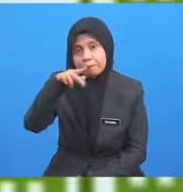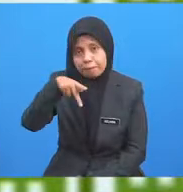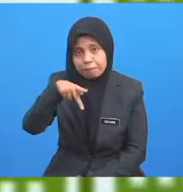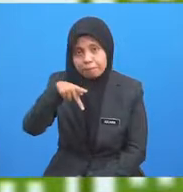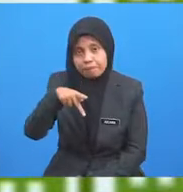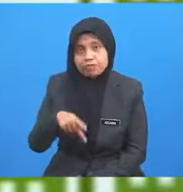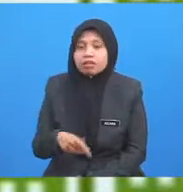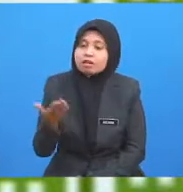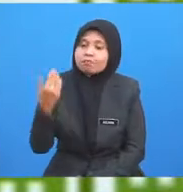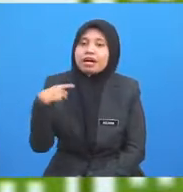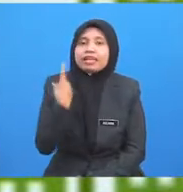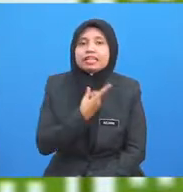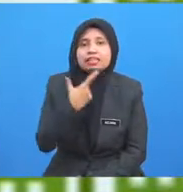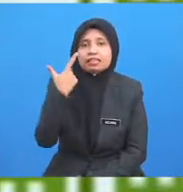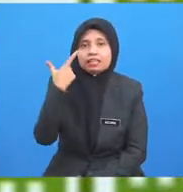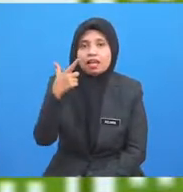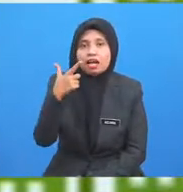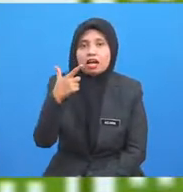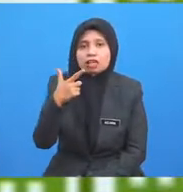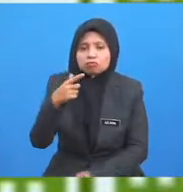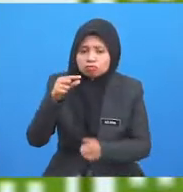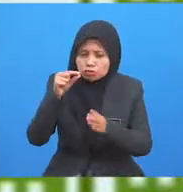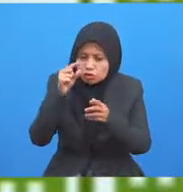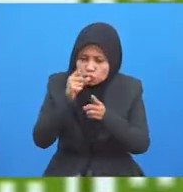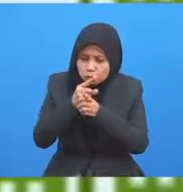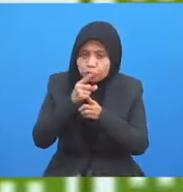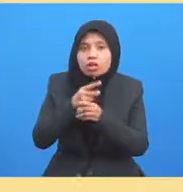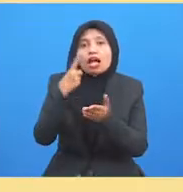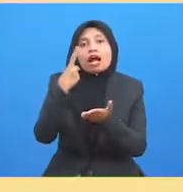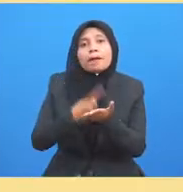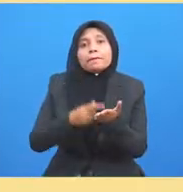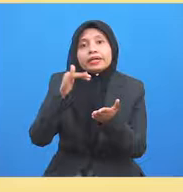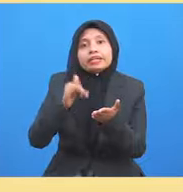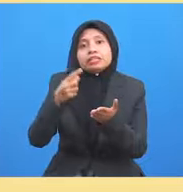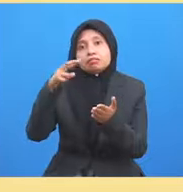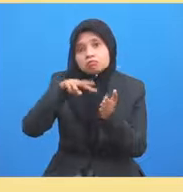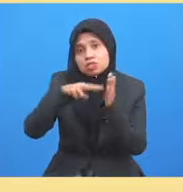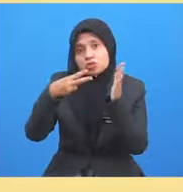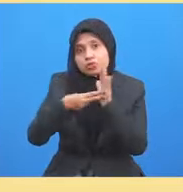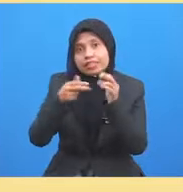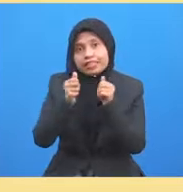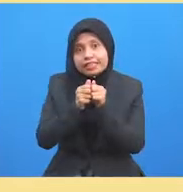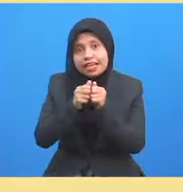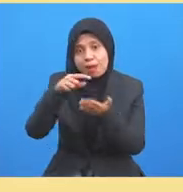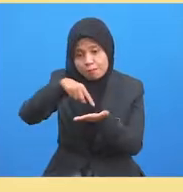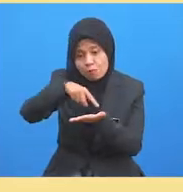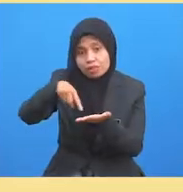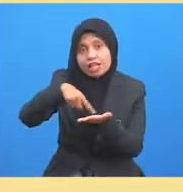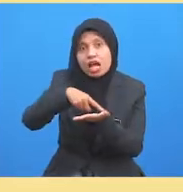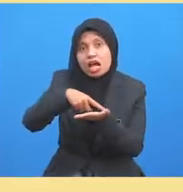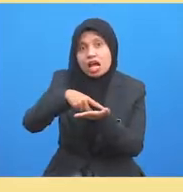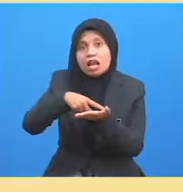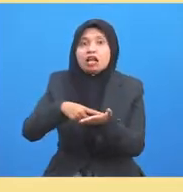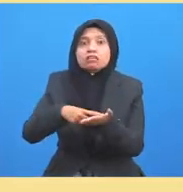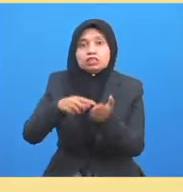Sekarang, mari kita lihat dengan lebih terperinci apakah yang dimaksudkan model olokan atau mock-up.